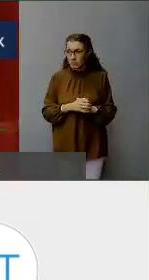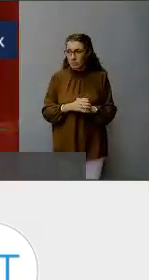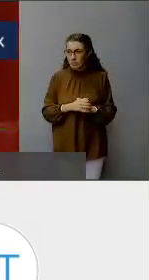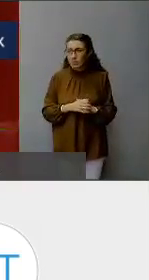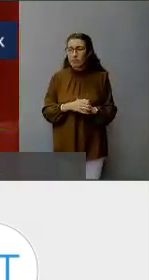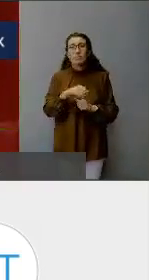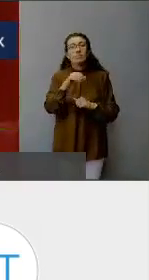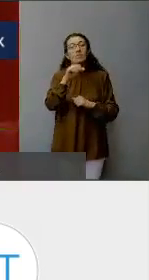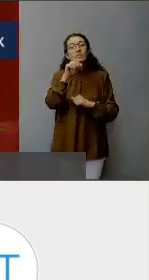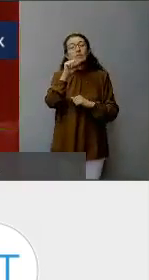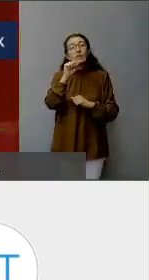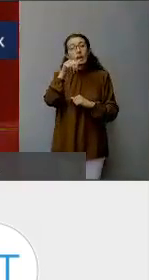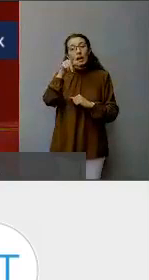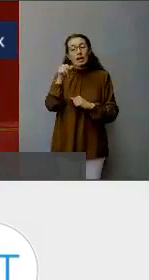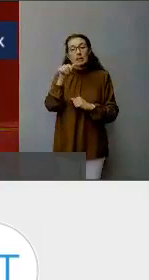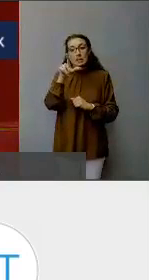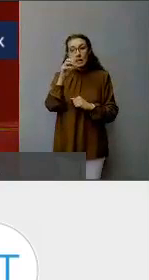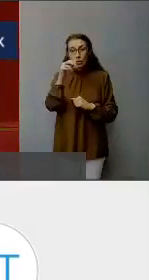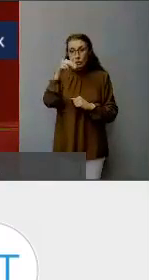anzalone